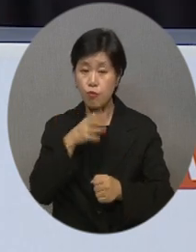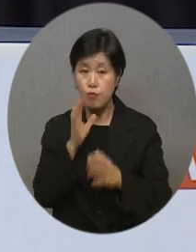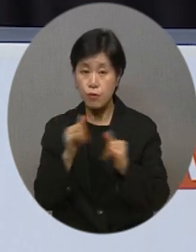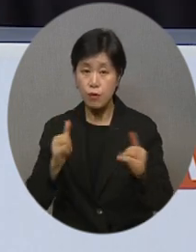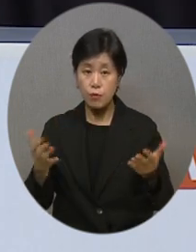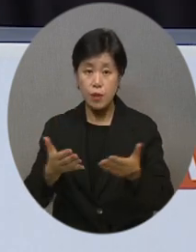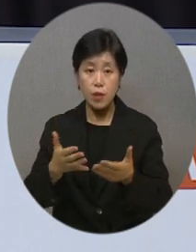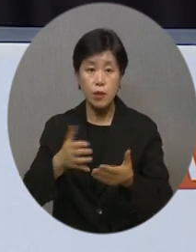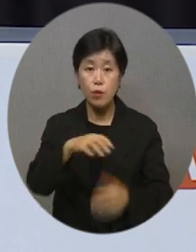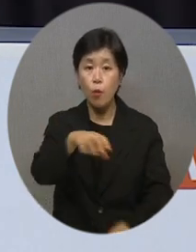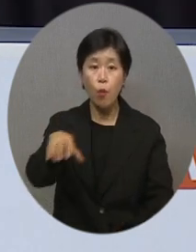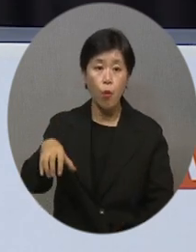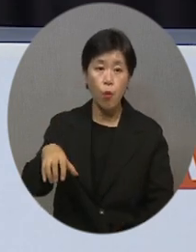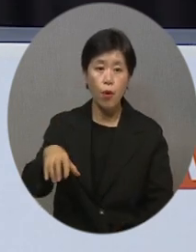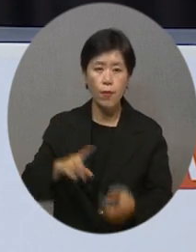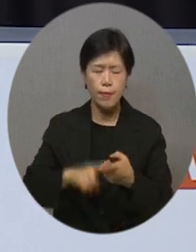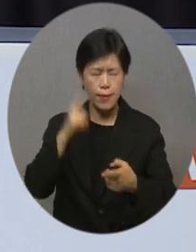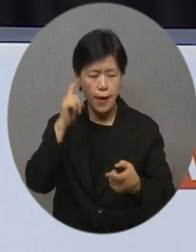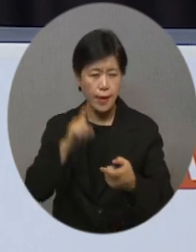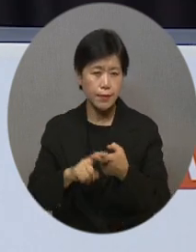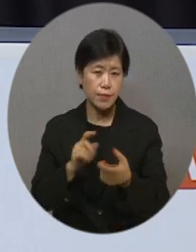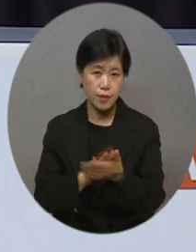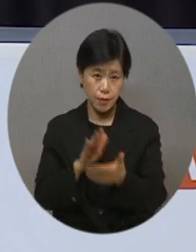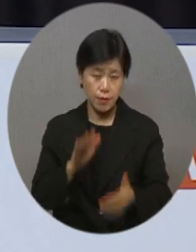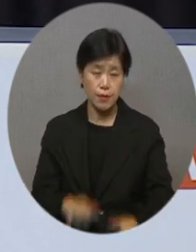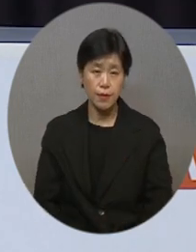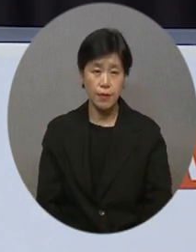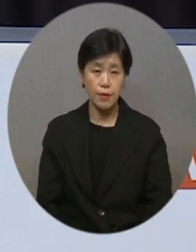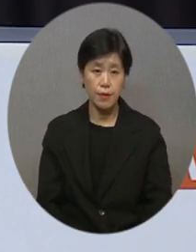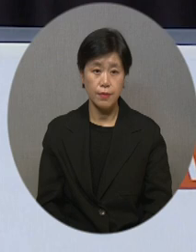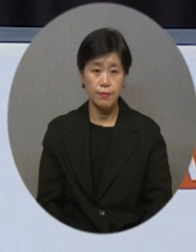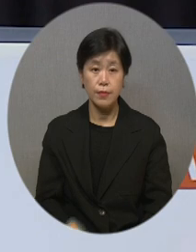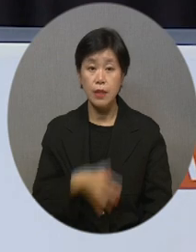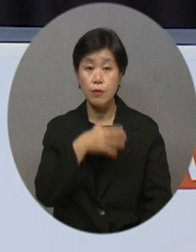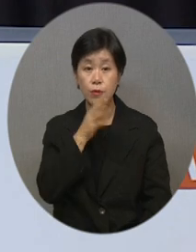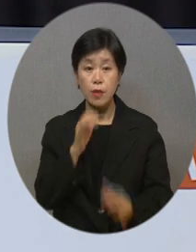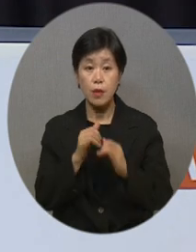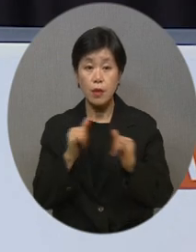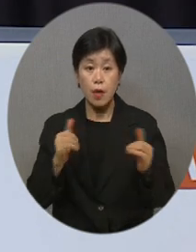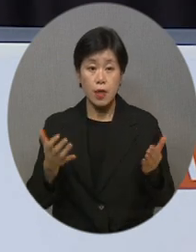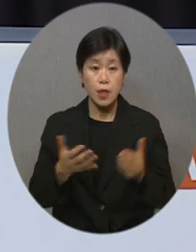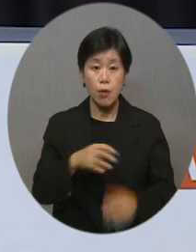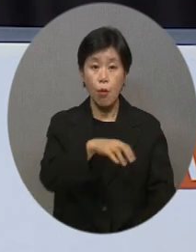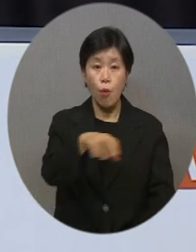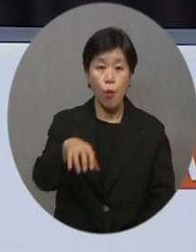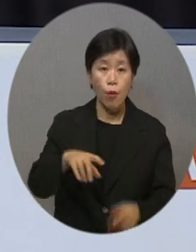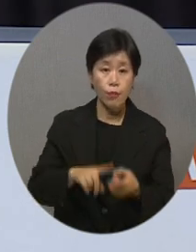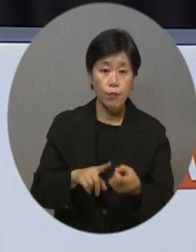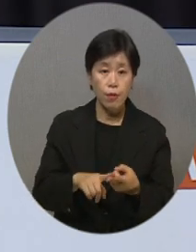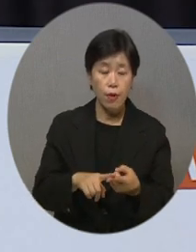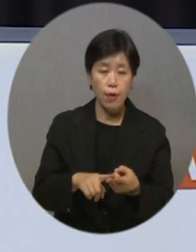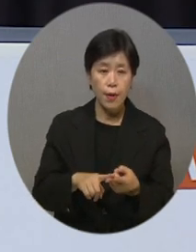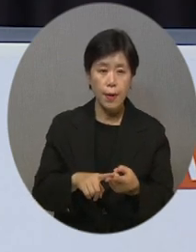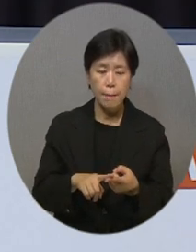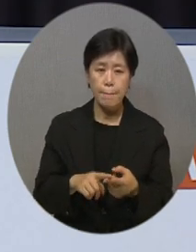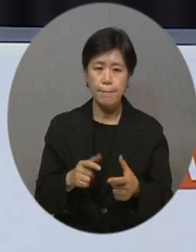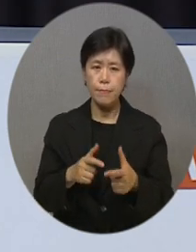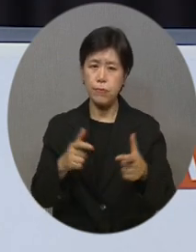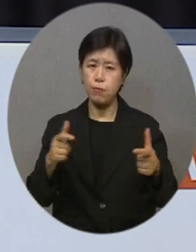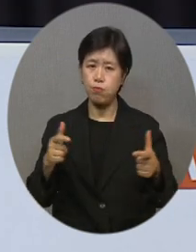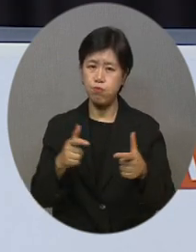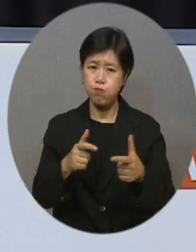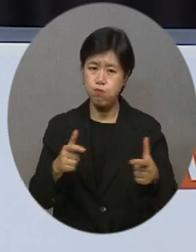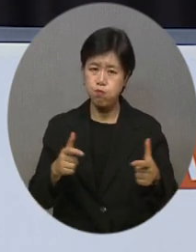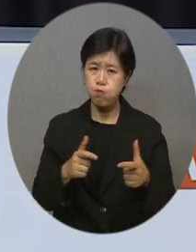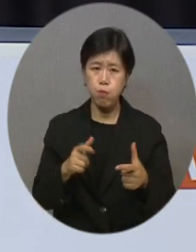아주 관심이 많아졌습니다. 노인 어르신 일자리들에 대해서 얼마나 어떻게